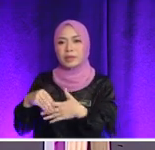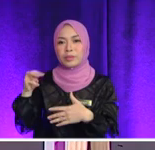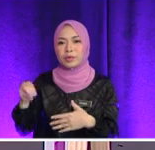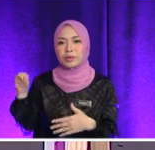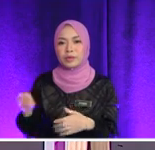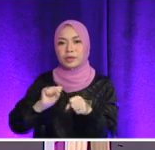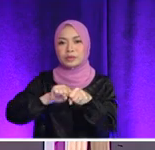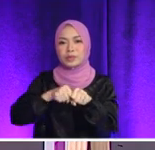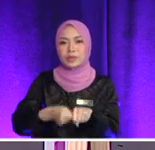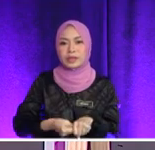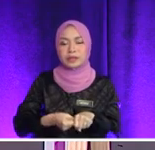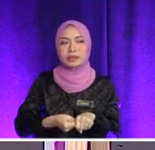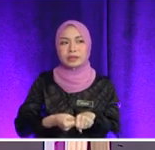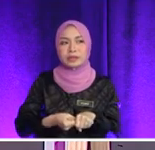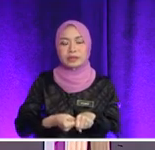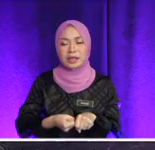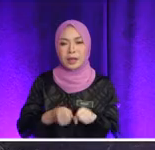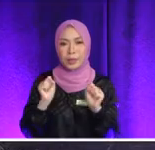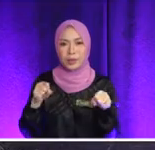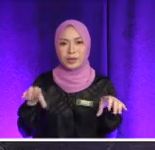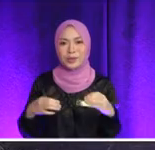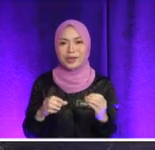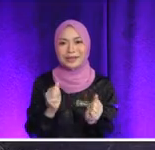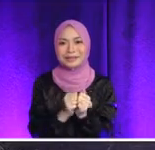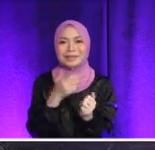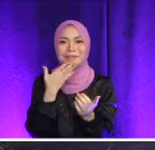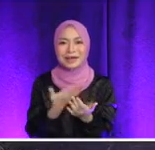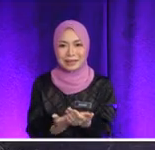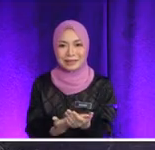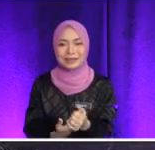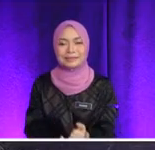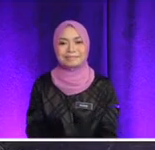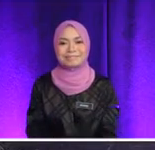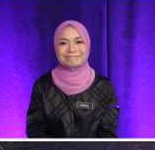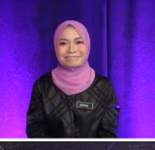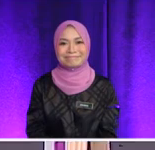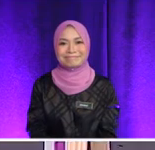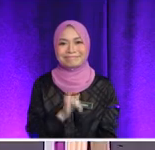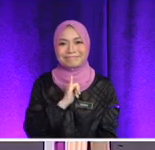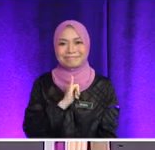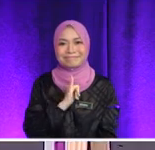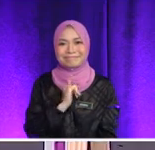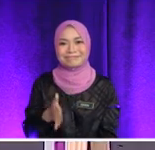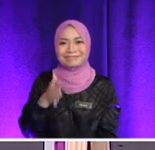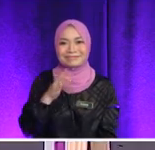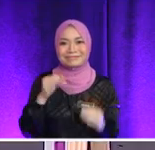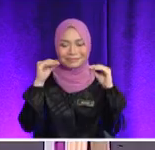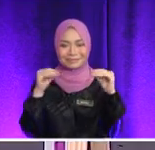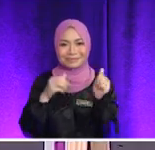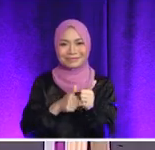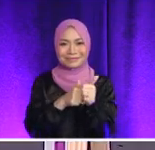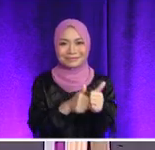karya yang saya telah baik Saya tunjukkan pada murid saya dan kemudian murid Saya akan ikut teknik ataupun